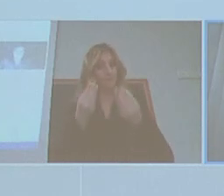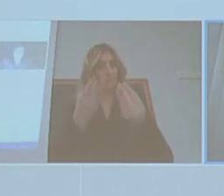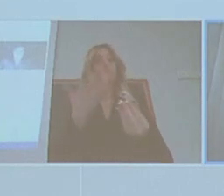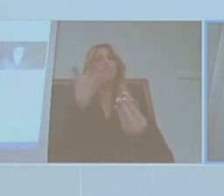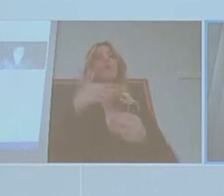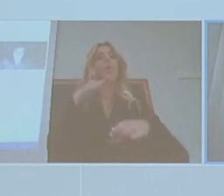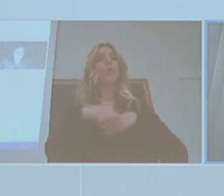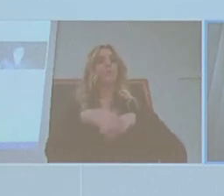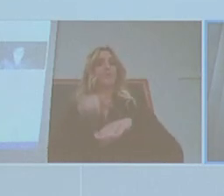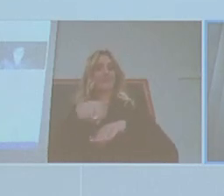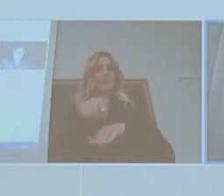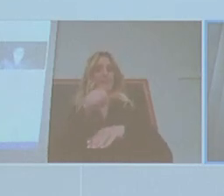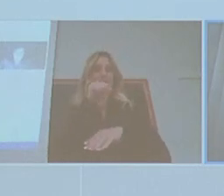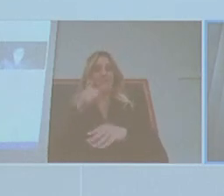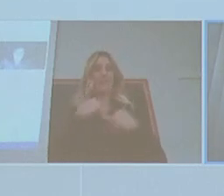Secondo me al centro